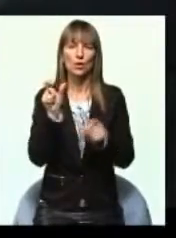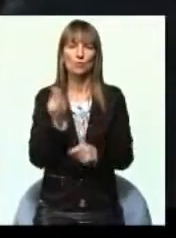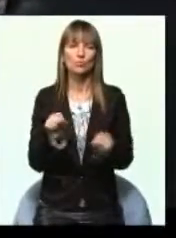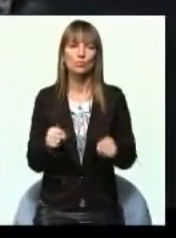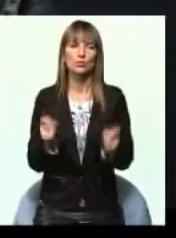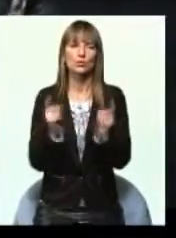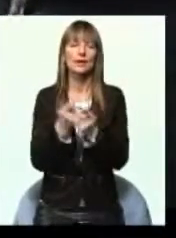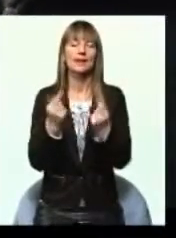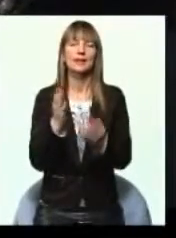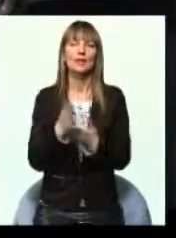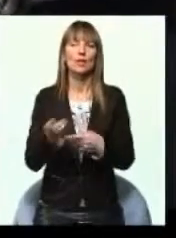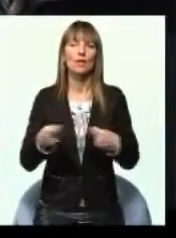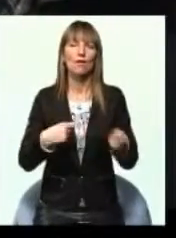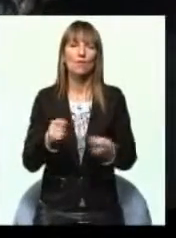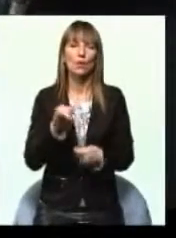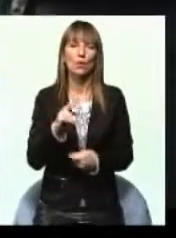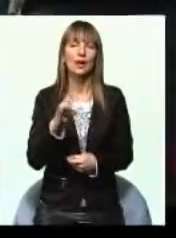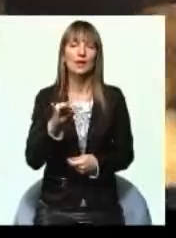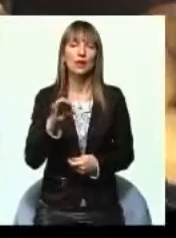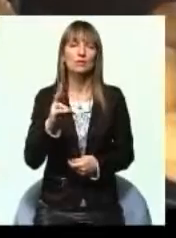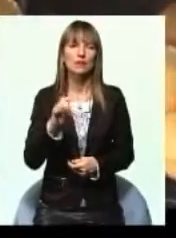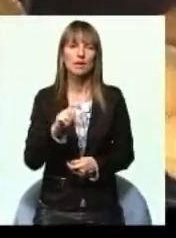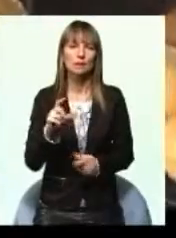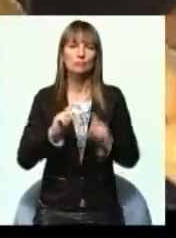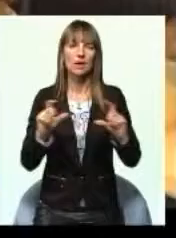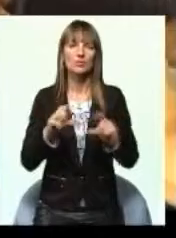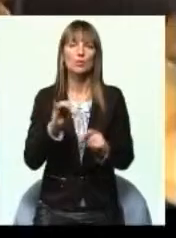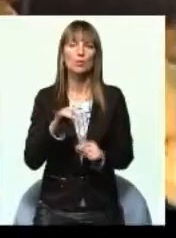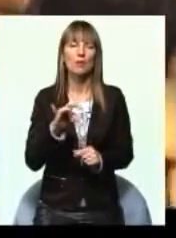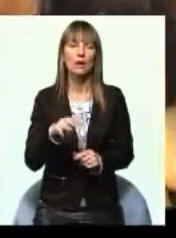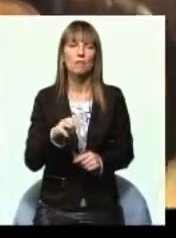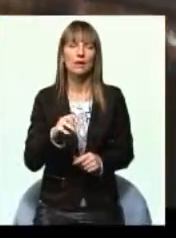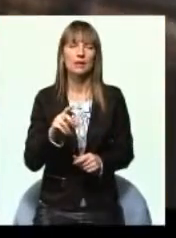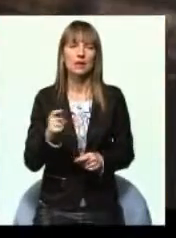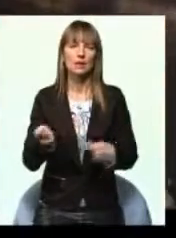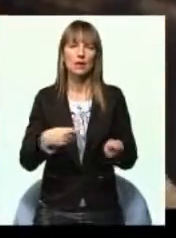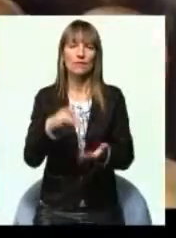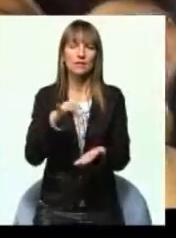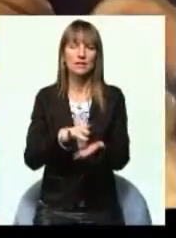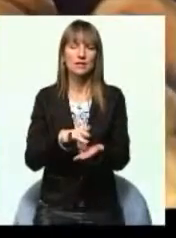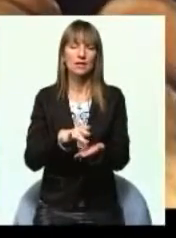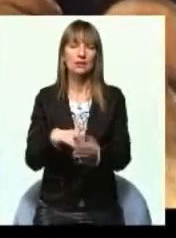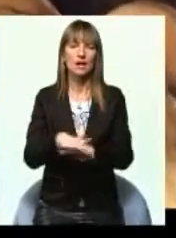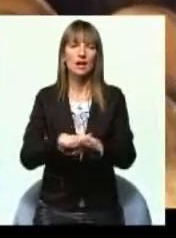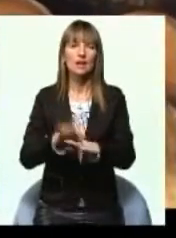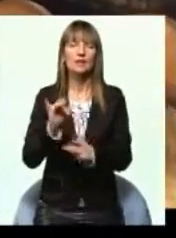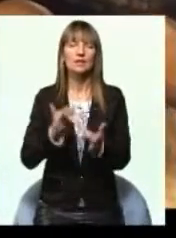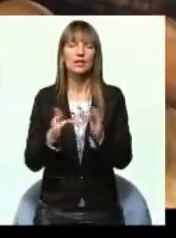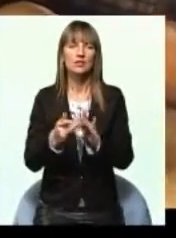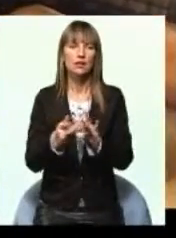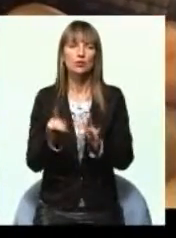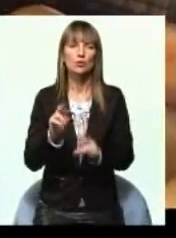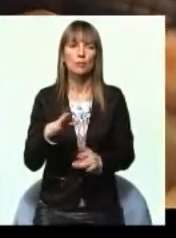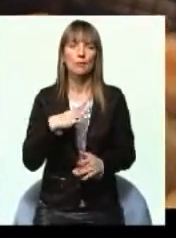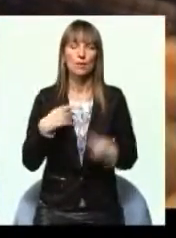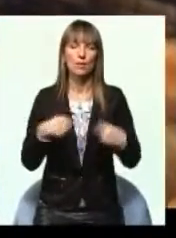де є товар. У кіосках, магазинах, супермаркетах, торгових центрах, на ринках і навіть в інтернеті. Щоб бути продавцем,